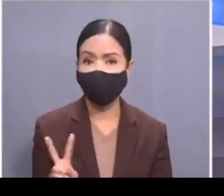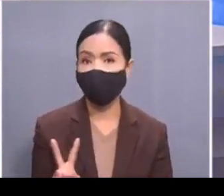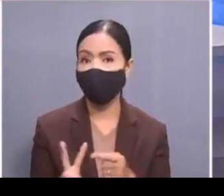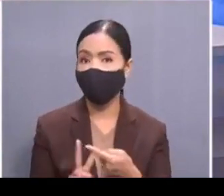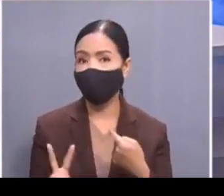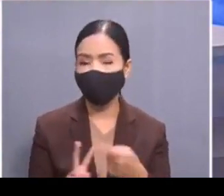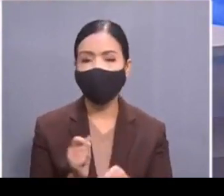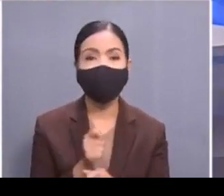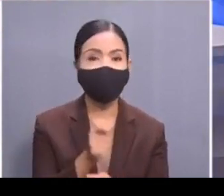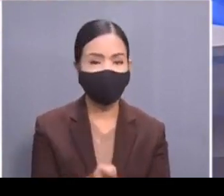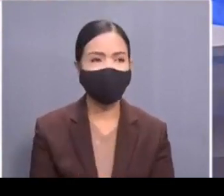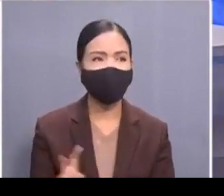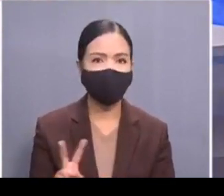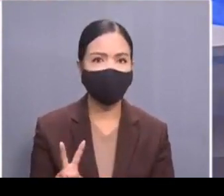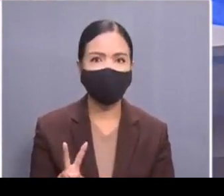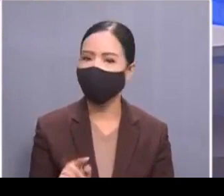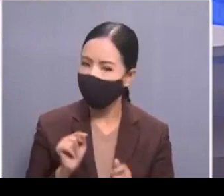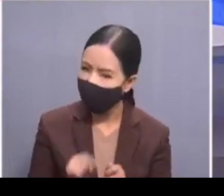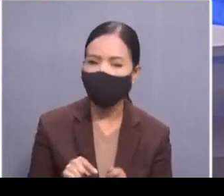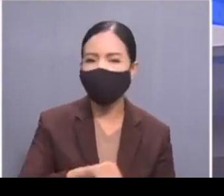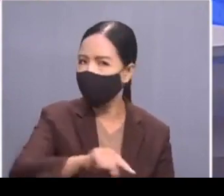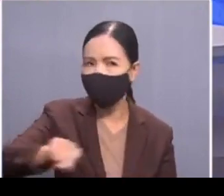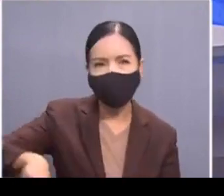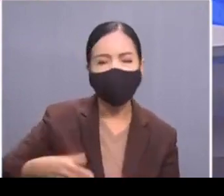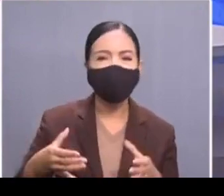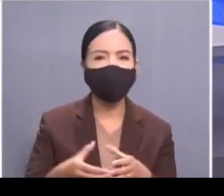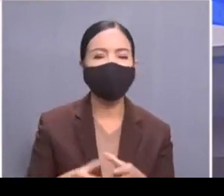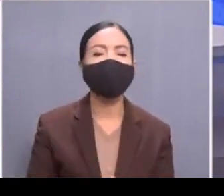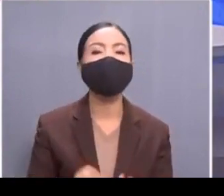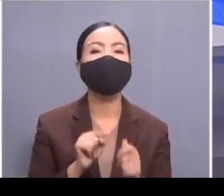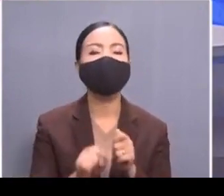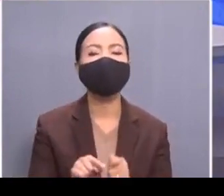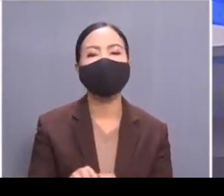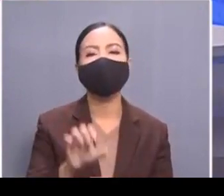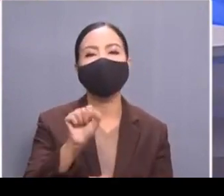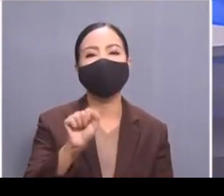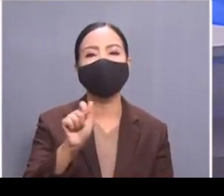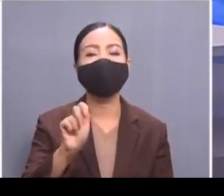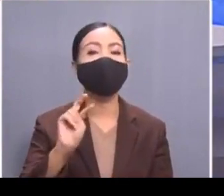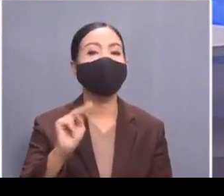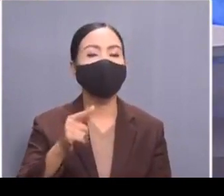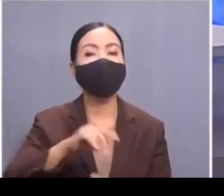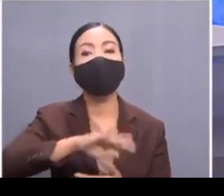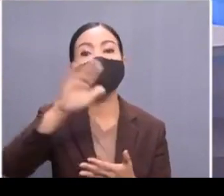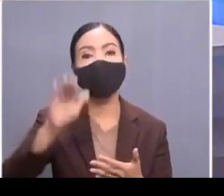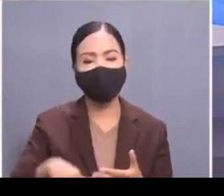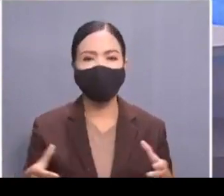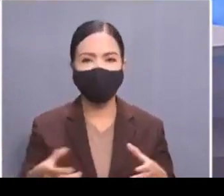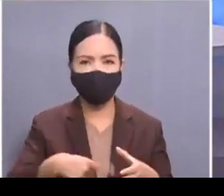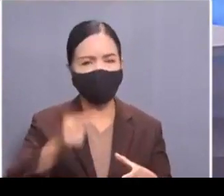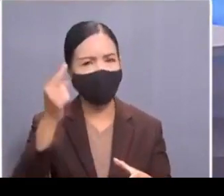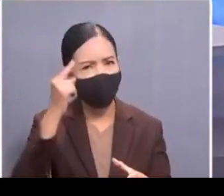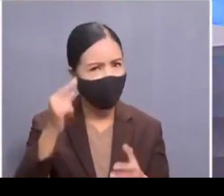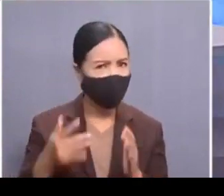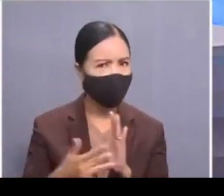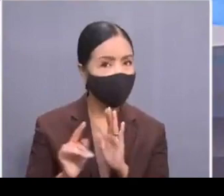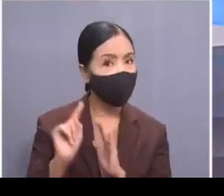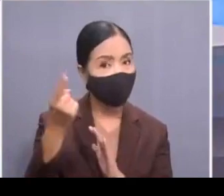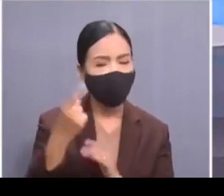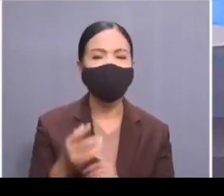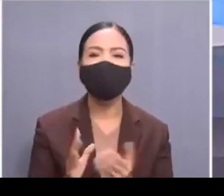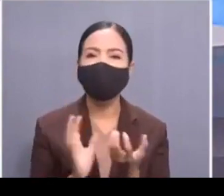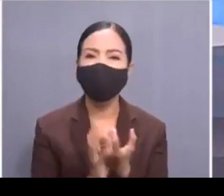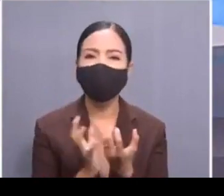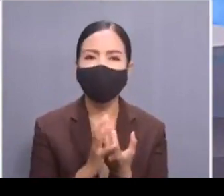คนพี่น้องนะคะเขาทำกันทั้งอำเภอแล้วค่ะที่อำเภอ2พี่น้องจังหวัดสุพรรณบุรีเขาคิดค้นนวัตกรรมใหม่ในการปลูก